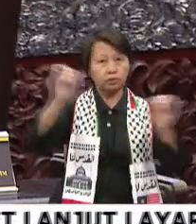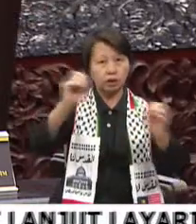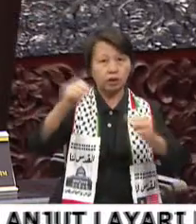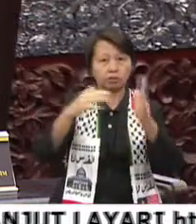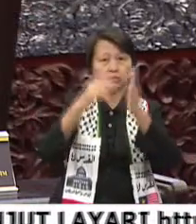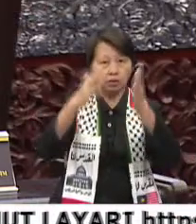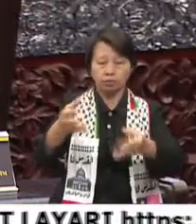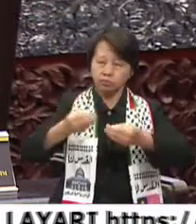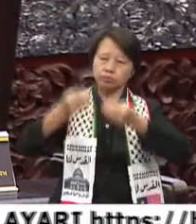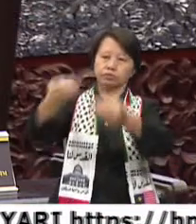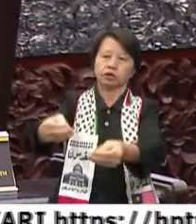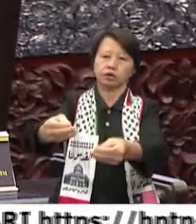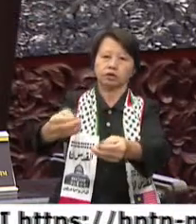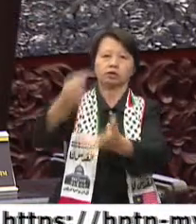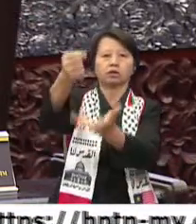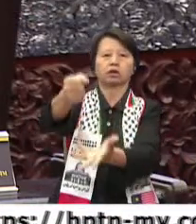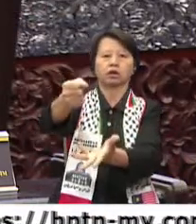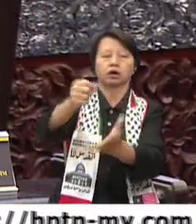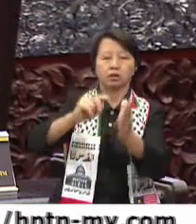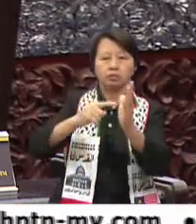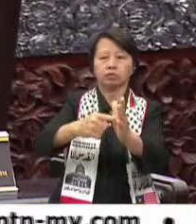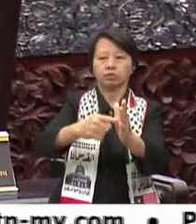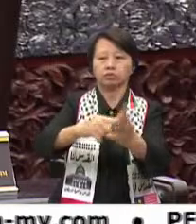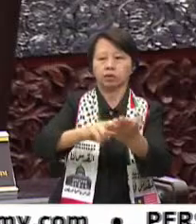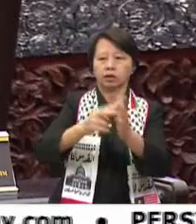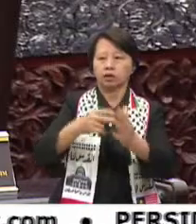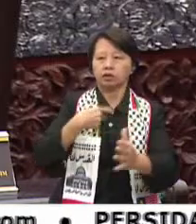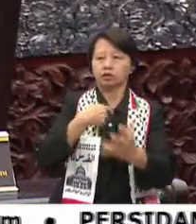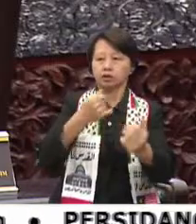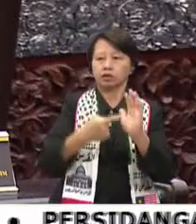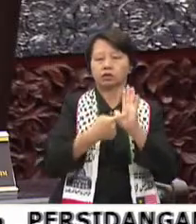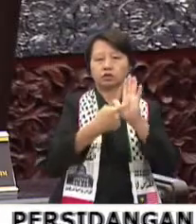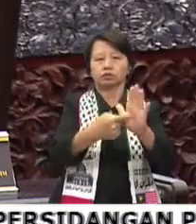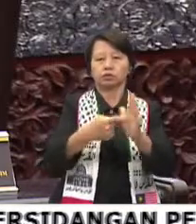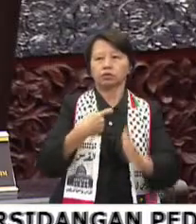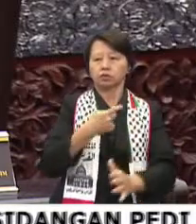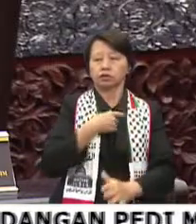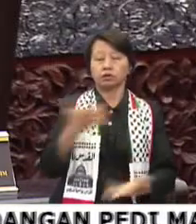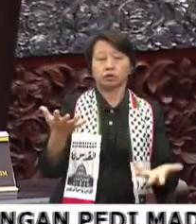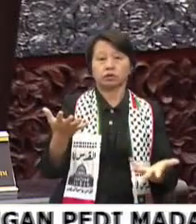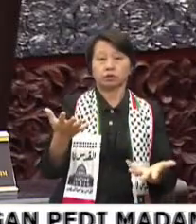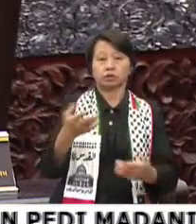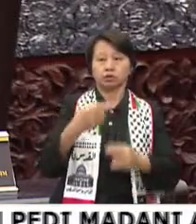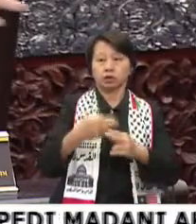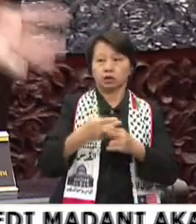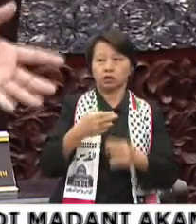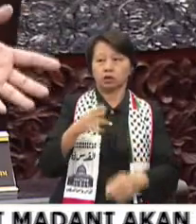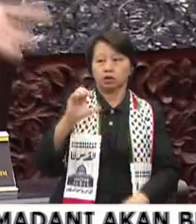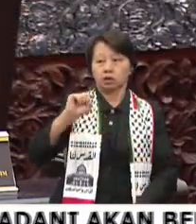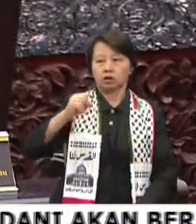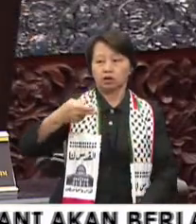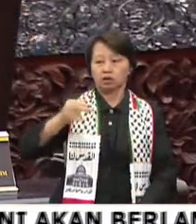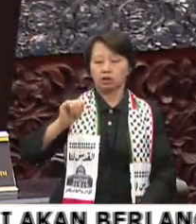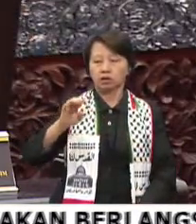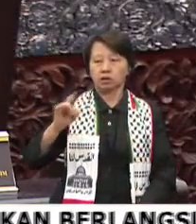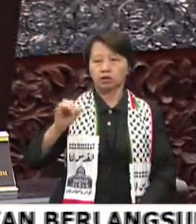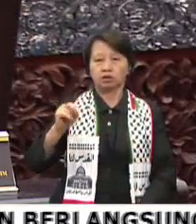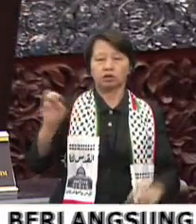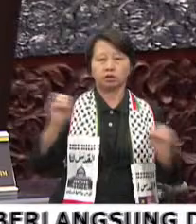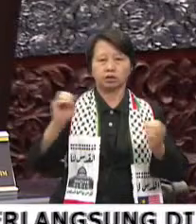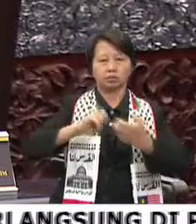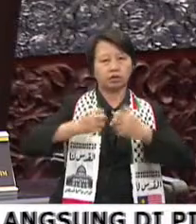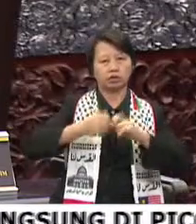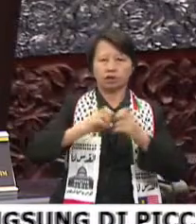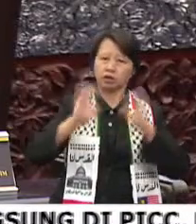pembangkang pun kita bagi peruntukan Menunjukkan bahawa kita nak Tunjukkan bahawa kita ni yang nama syahidan Mamat semua ni tak ada masalah